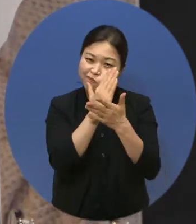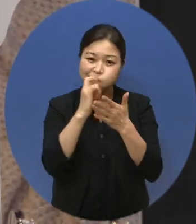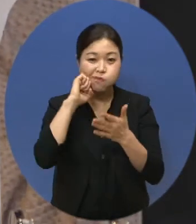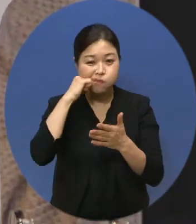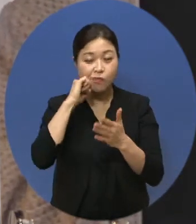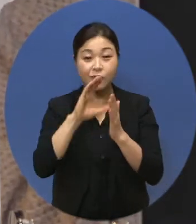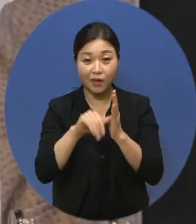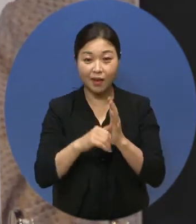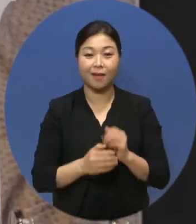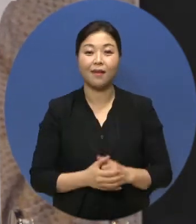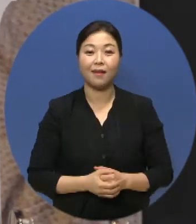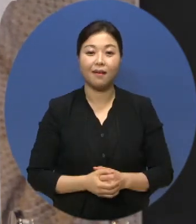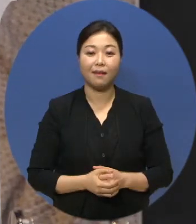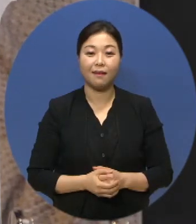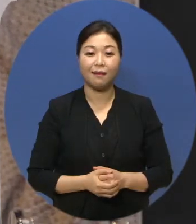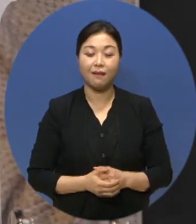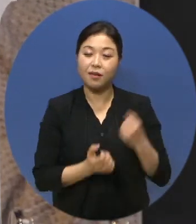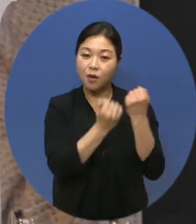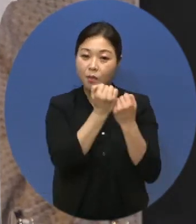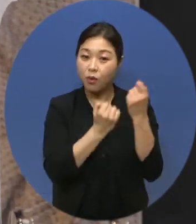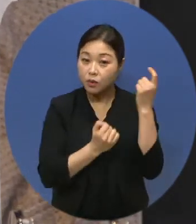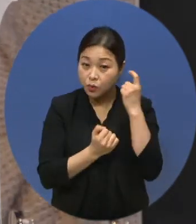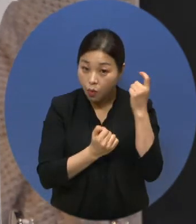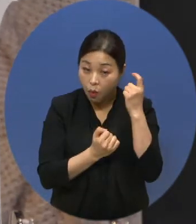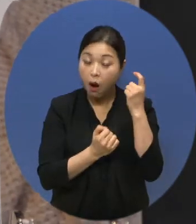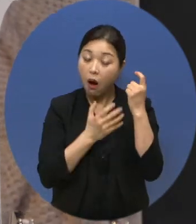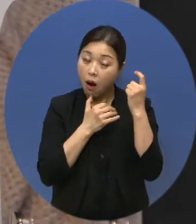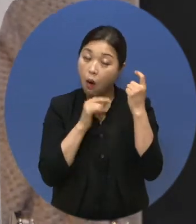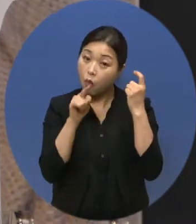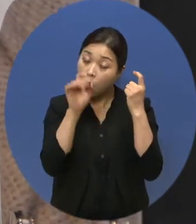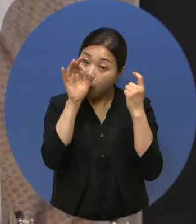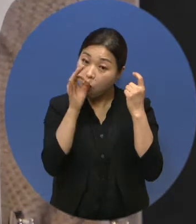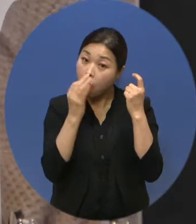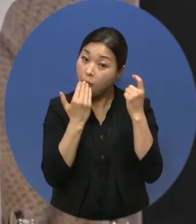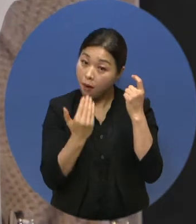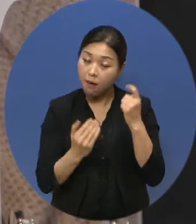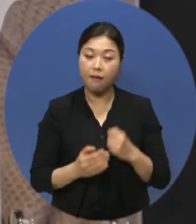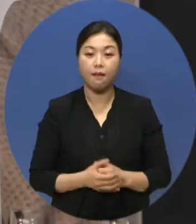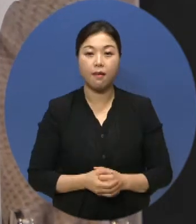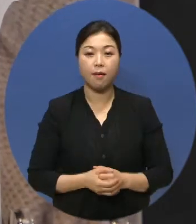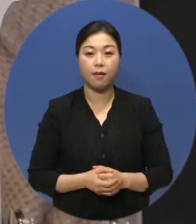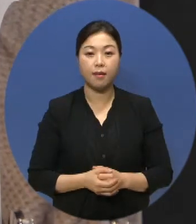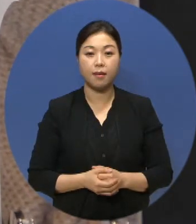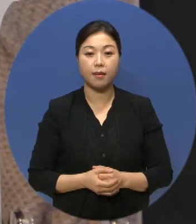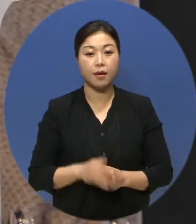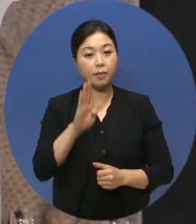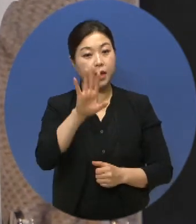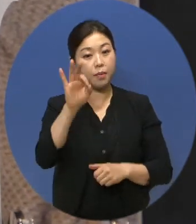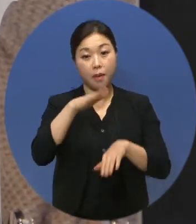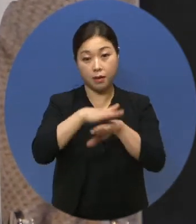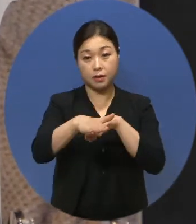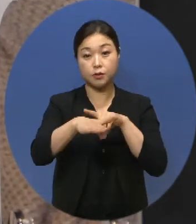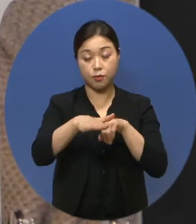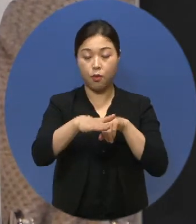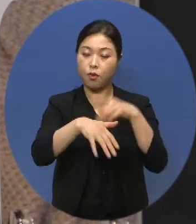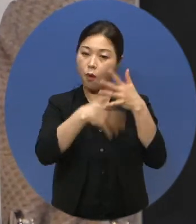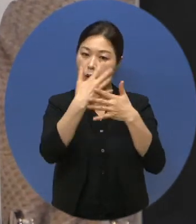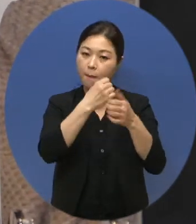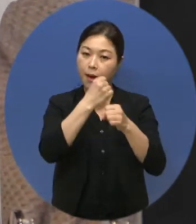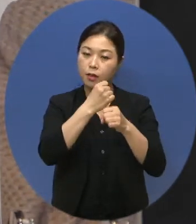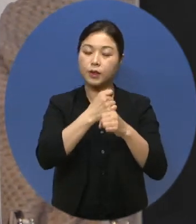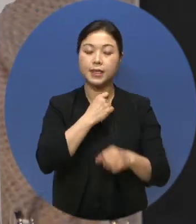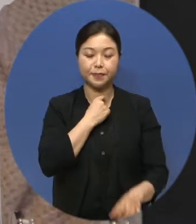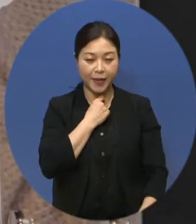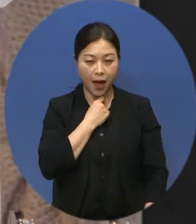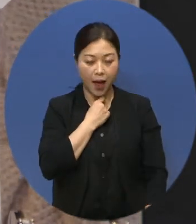못할 때 이렇게 해설의 도움을 받아서 볼 수도 있기 때문에 베리어 프리 버전을 한번 만들어